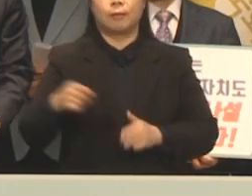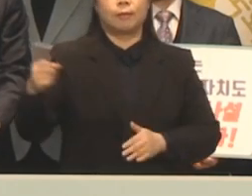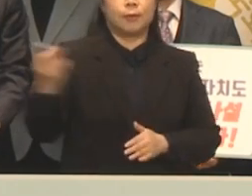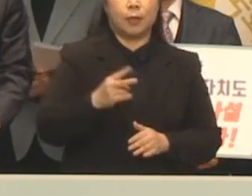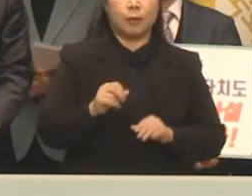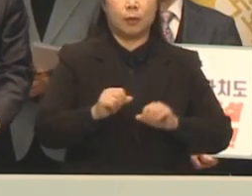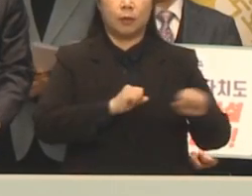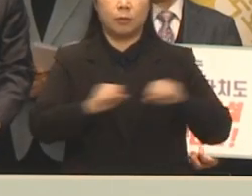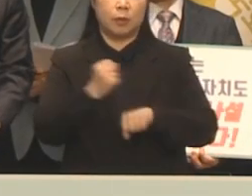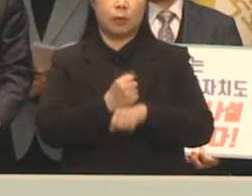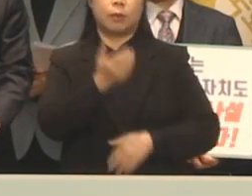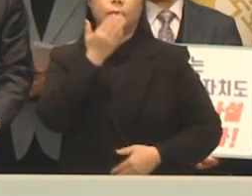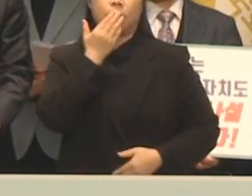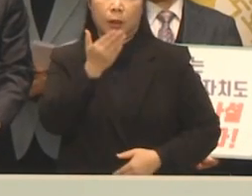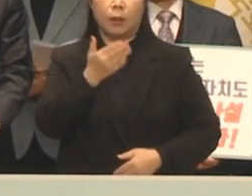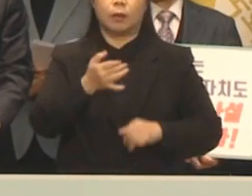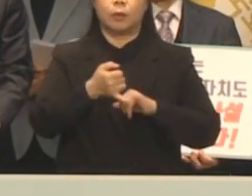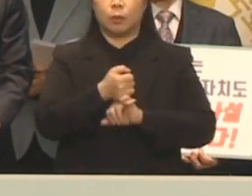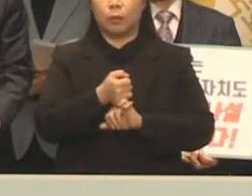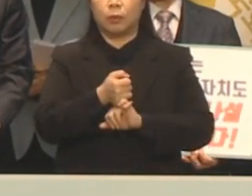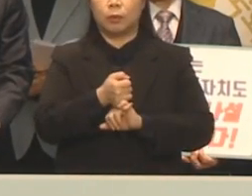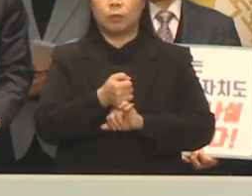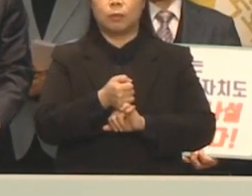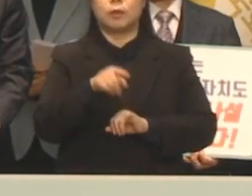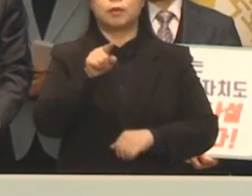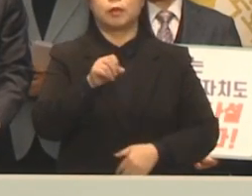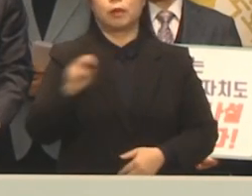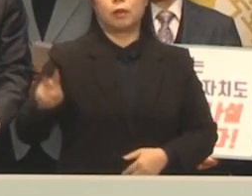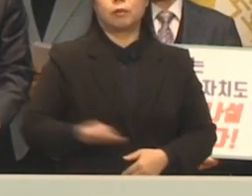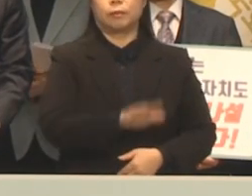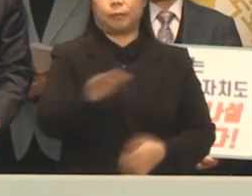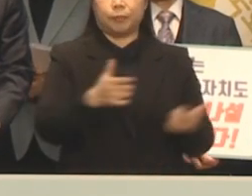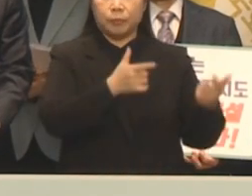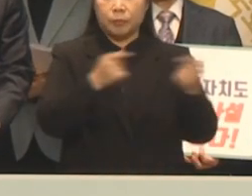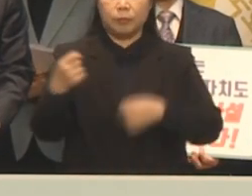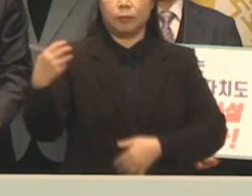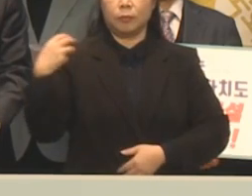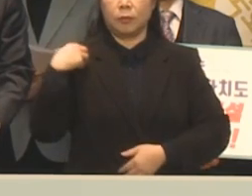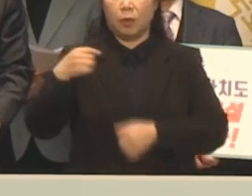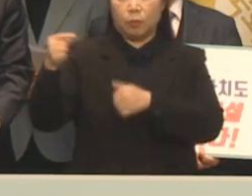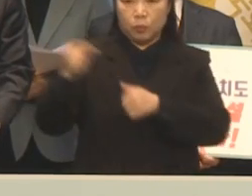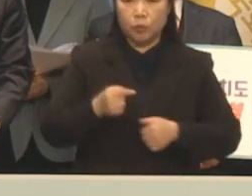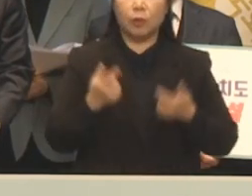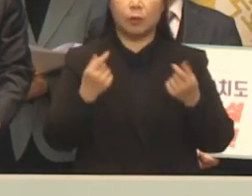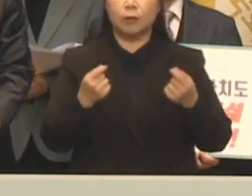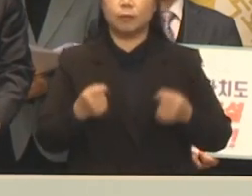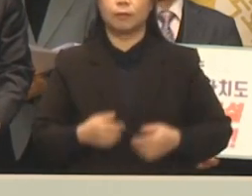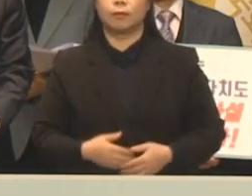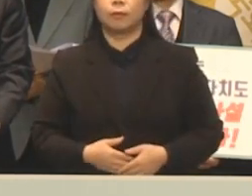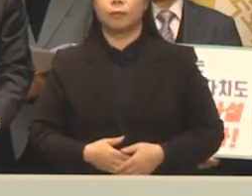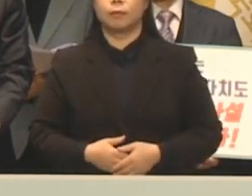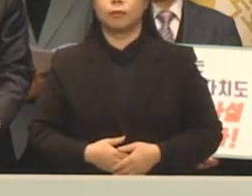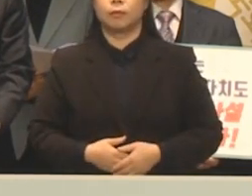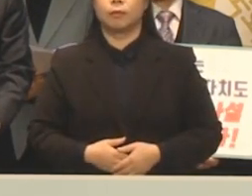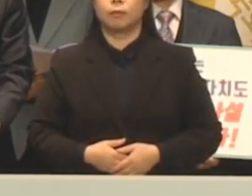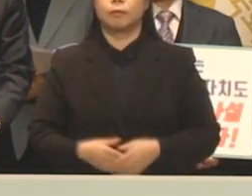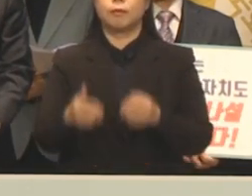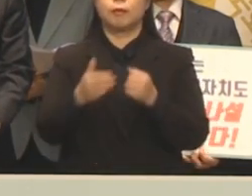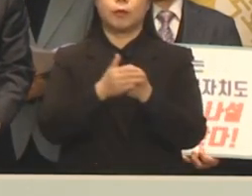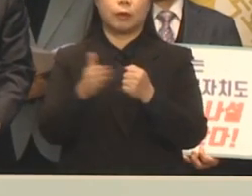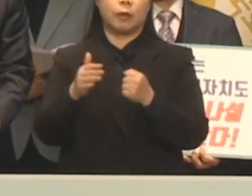수 있도록 하는 것이야말로 우리 모두의 책무임이 분명합니다.